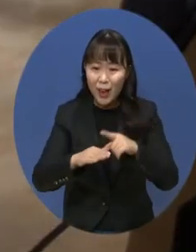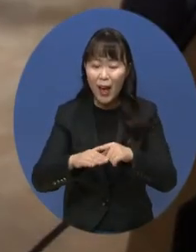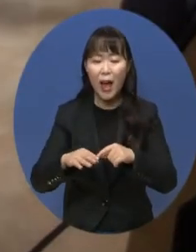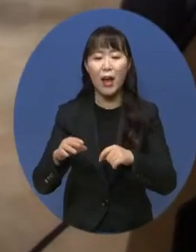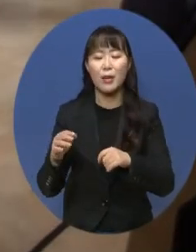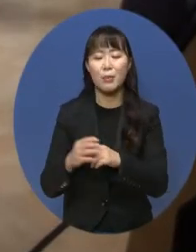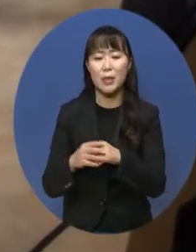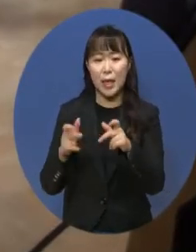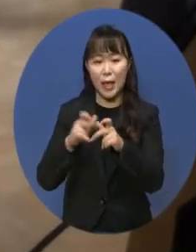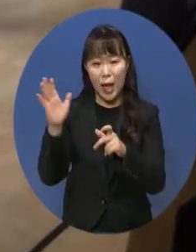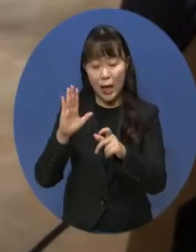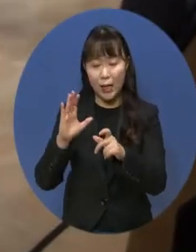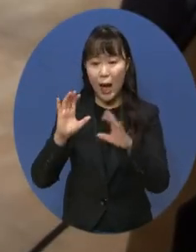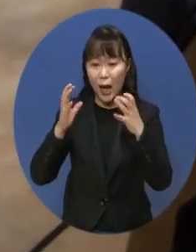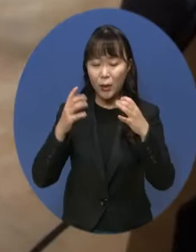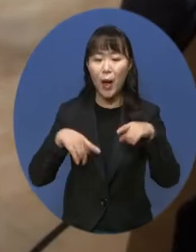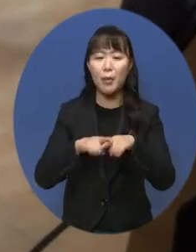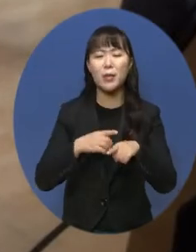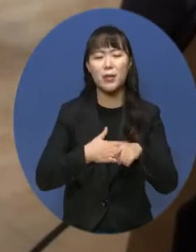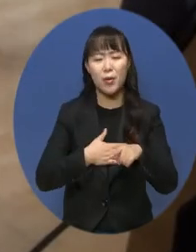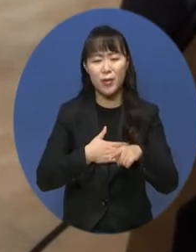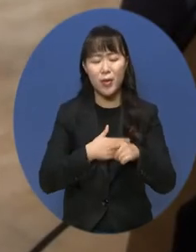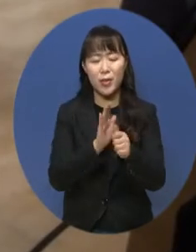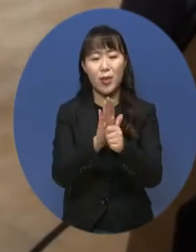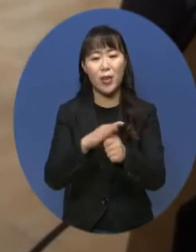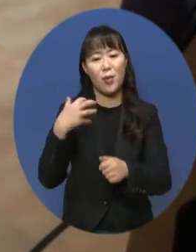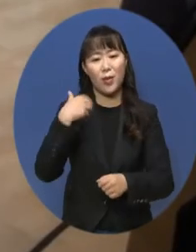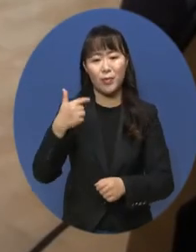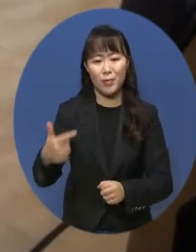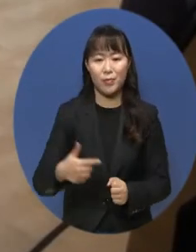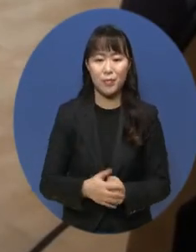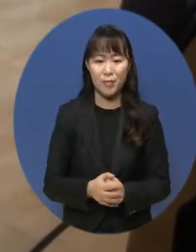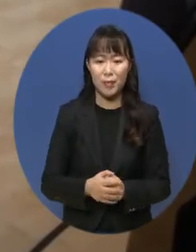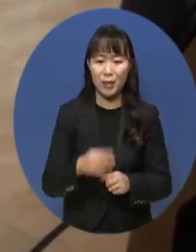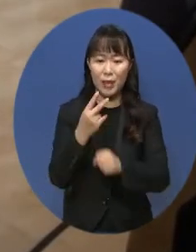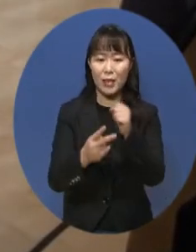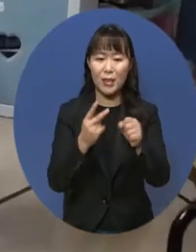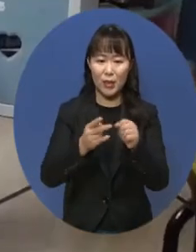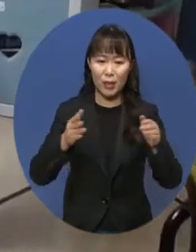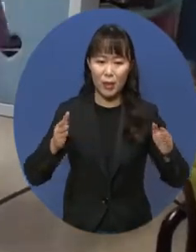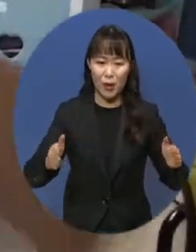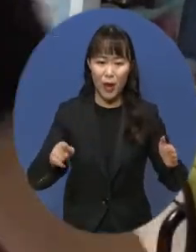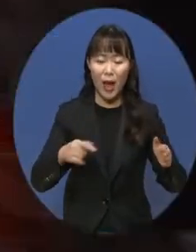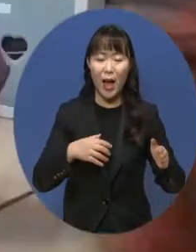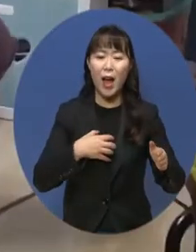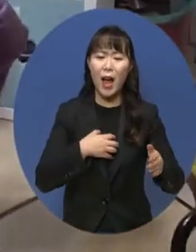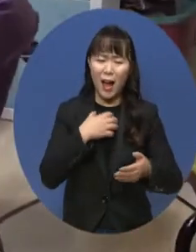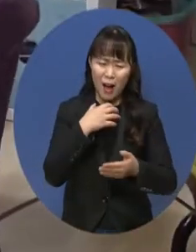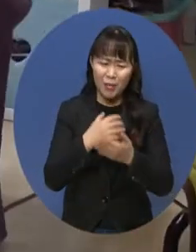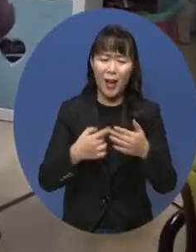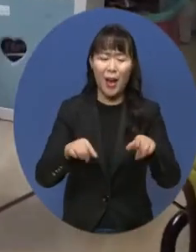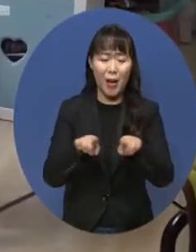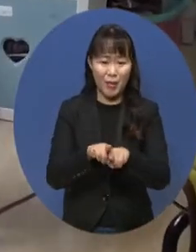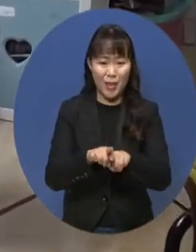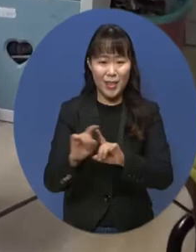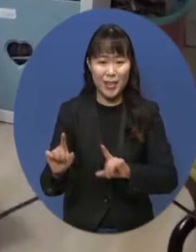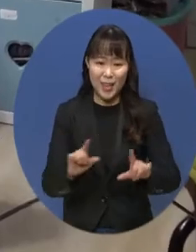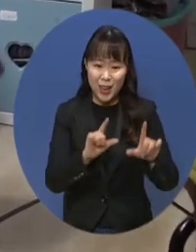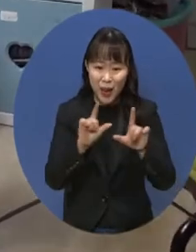위한 정서지원에 큰 역할을 하고 있다고 합니다. 2년간 반려로봇 감동이와 함께 생활하고